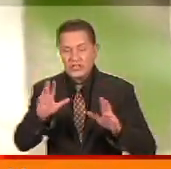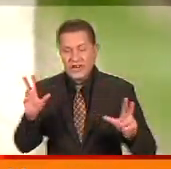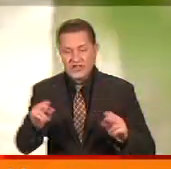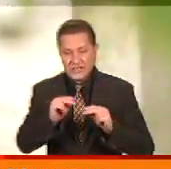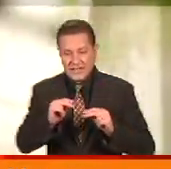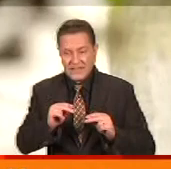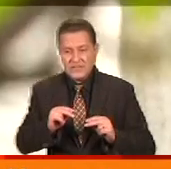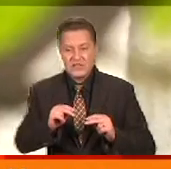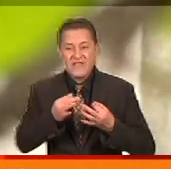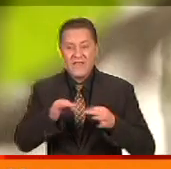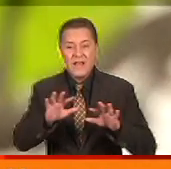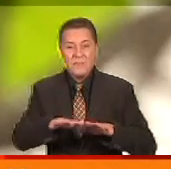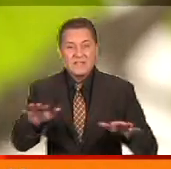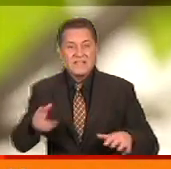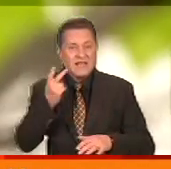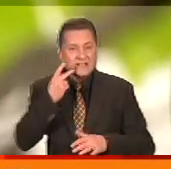там завжди є.